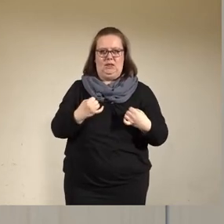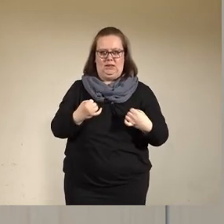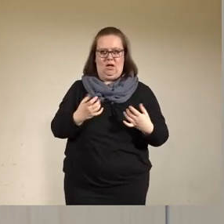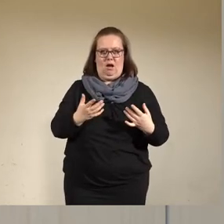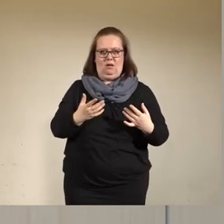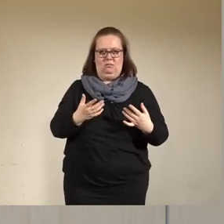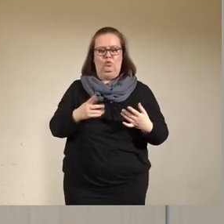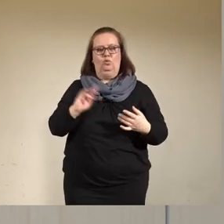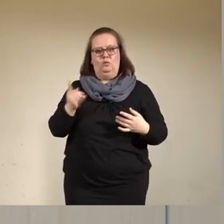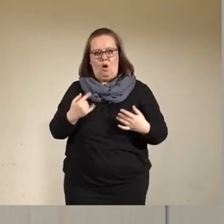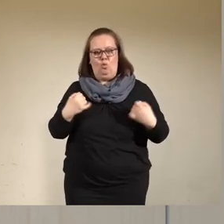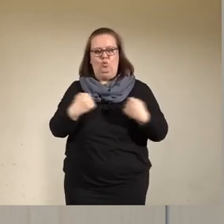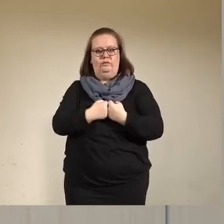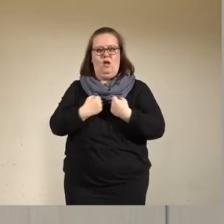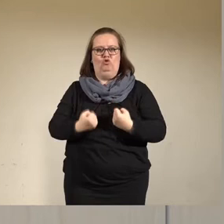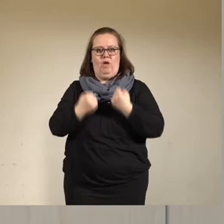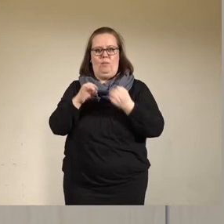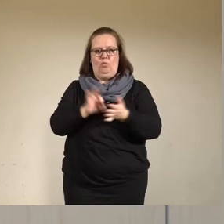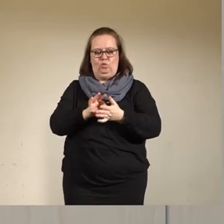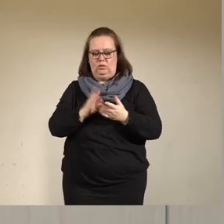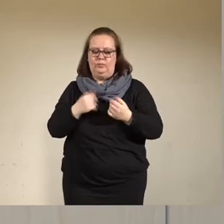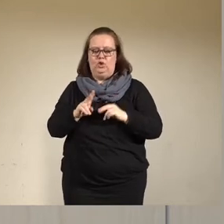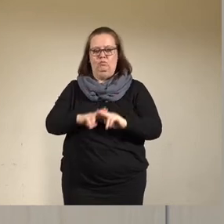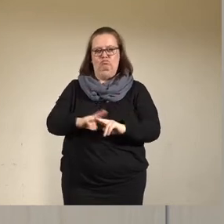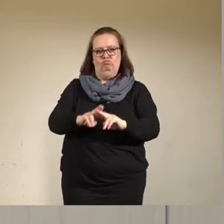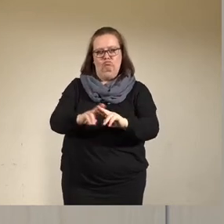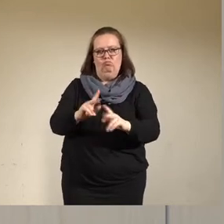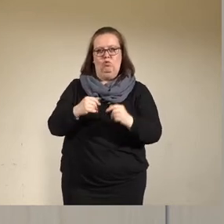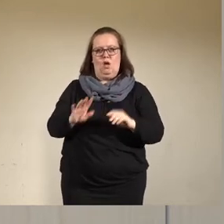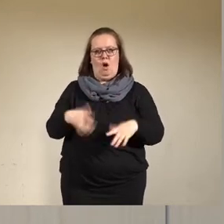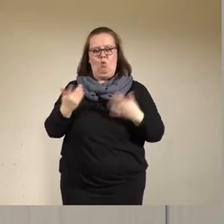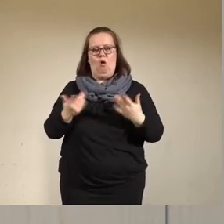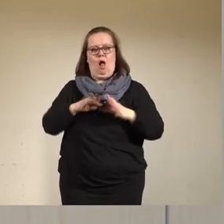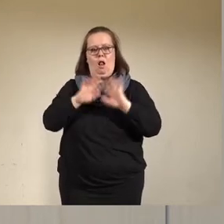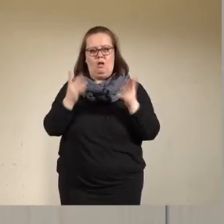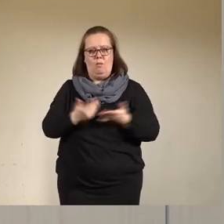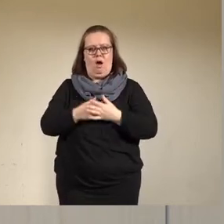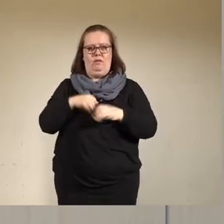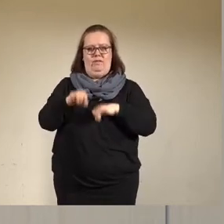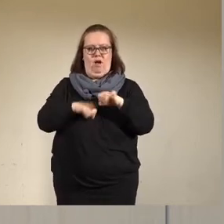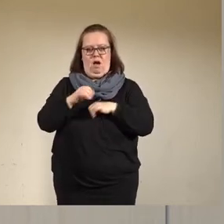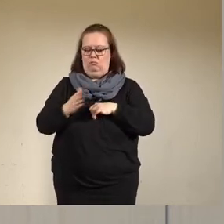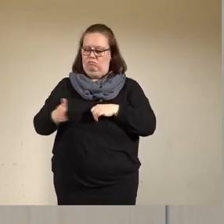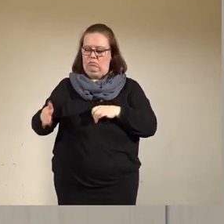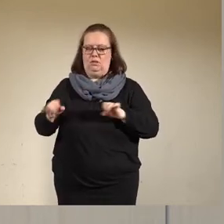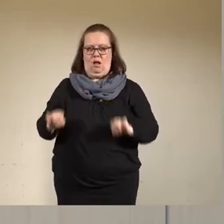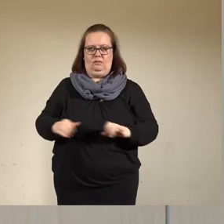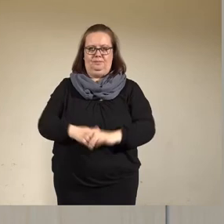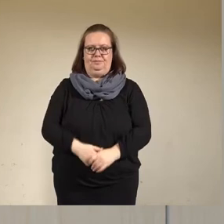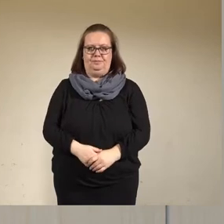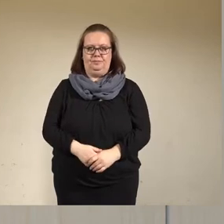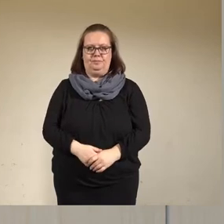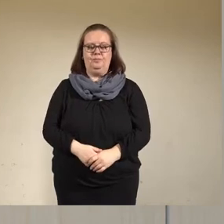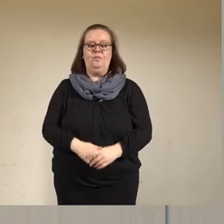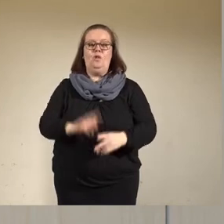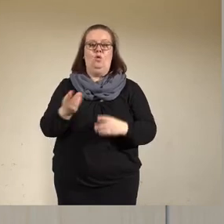können, Unfallschwerpunkte entschärft und sichere Abstellmöglichkeiten geschaffen werden. Und wir haben